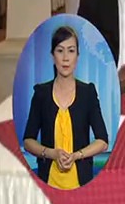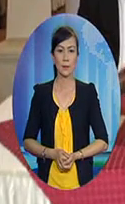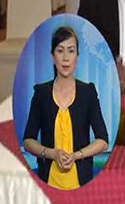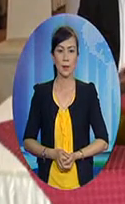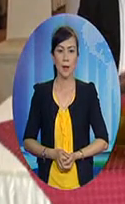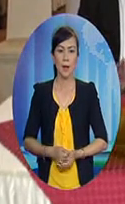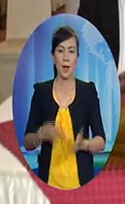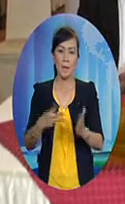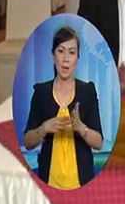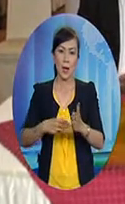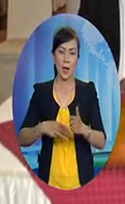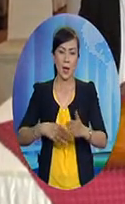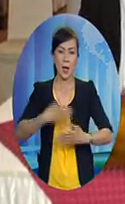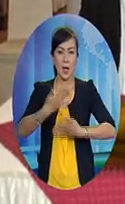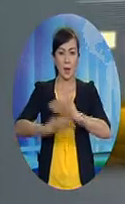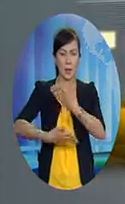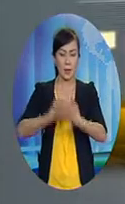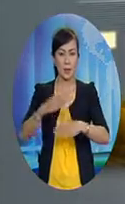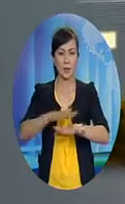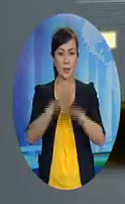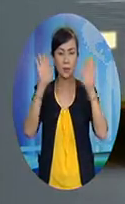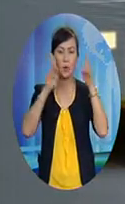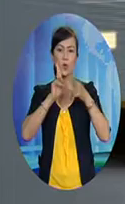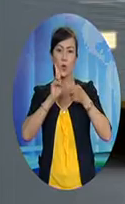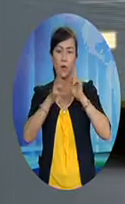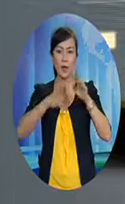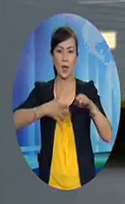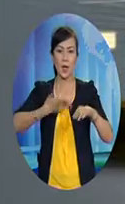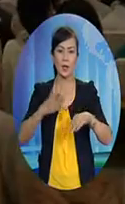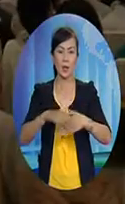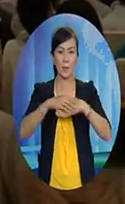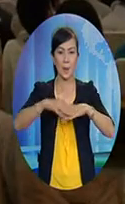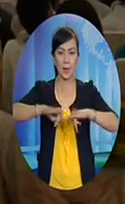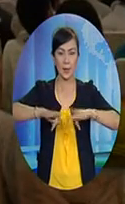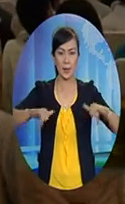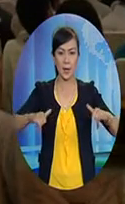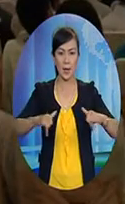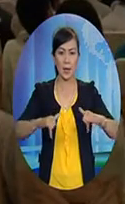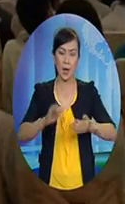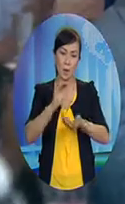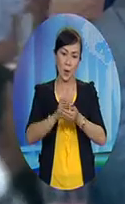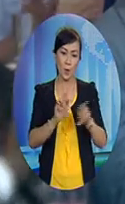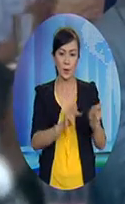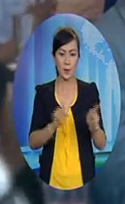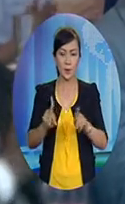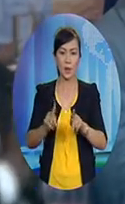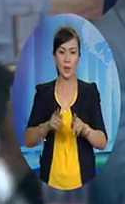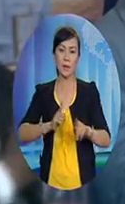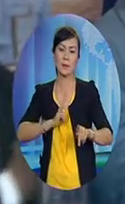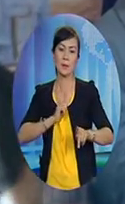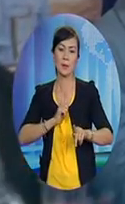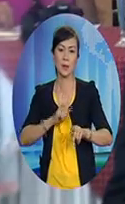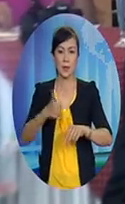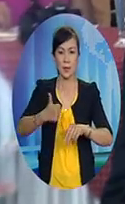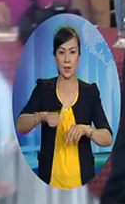3 vòng thi của cuộc thi ý tưởng trăm triệu là sân chơi thú vị và bổ ích dành cho các bạn trẻ ấp ủ những mô hình kinh doanh khởi nghiệp của riêng mình. Dưới sự